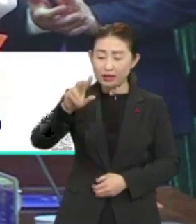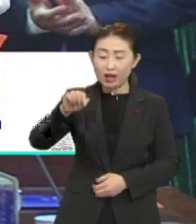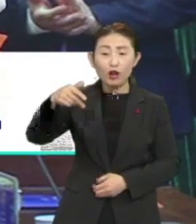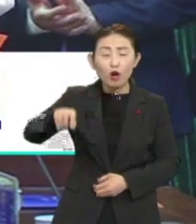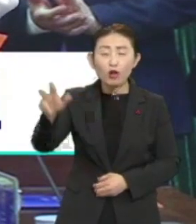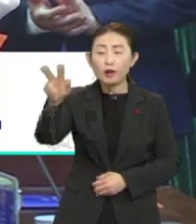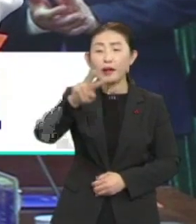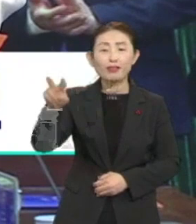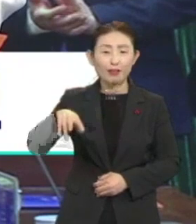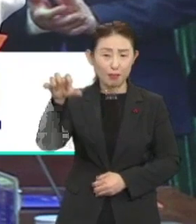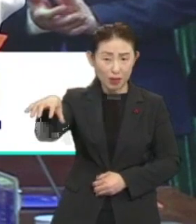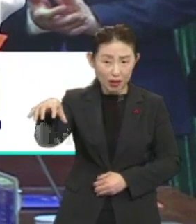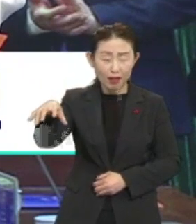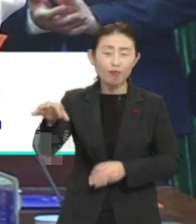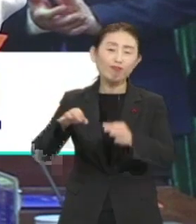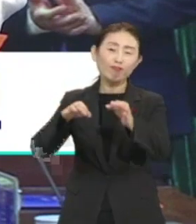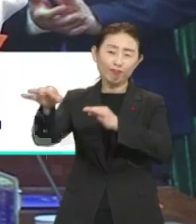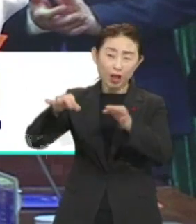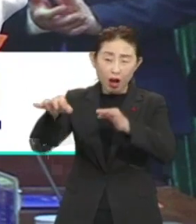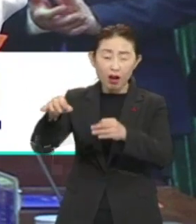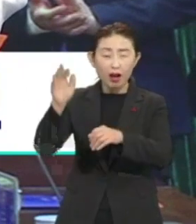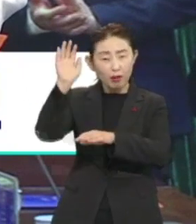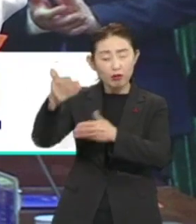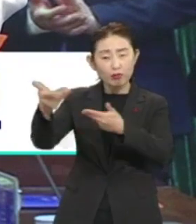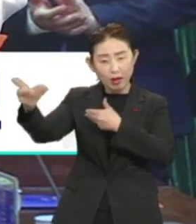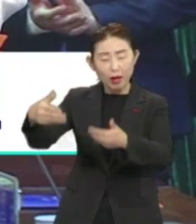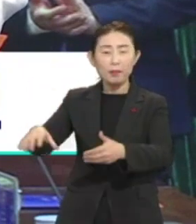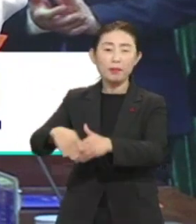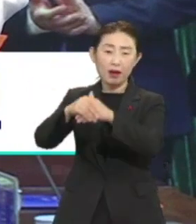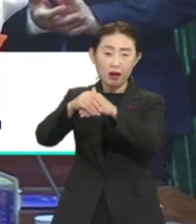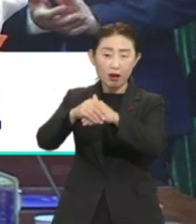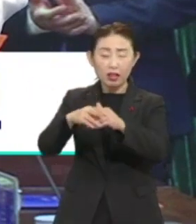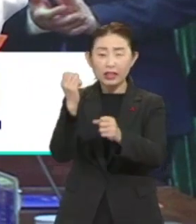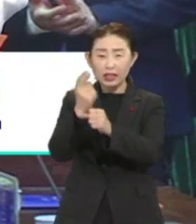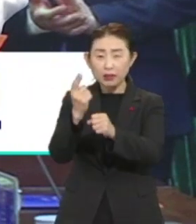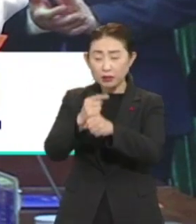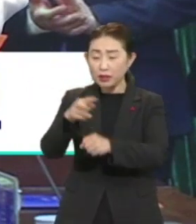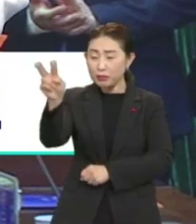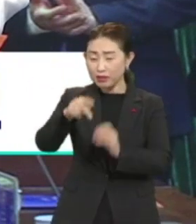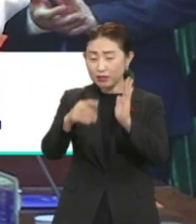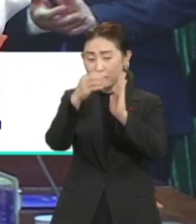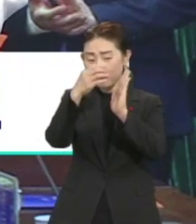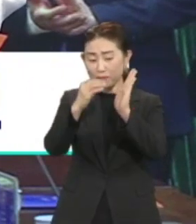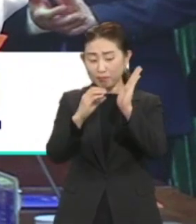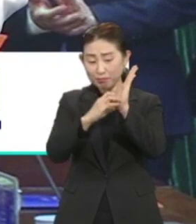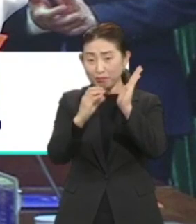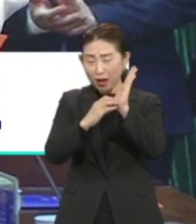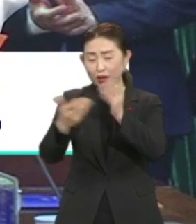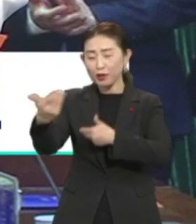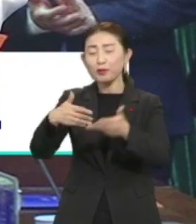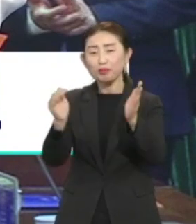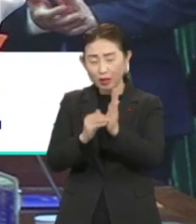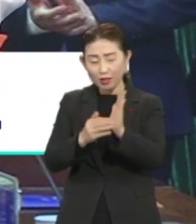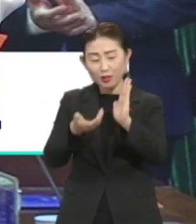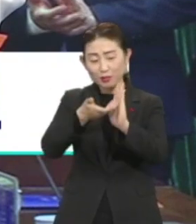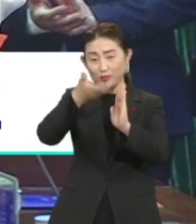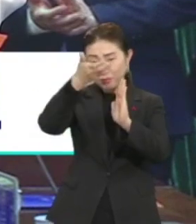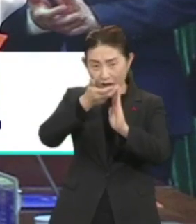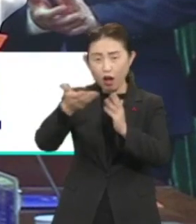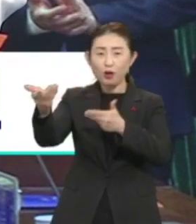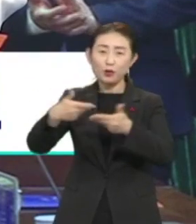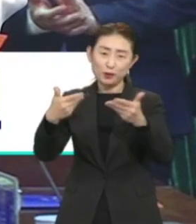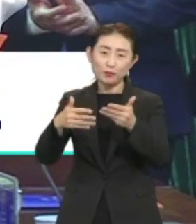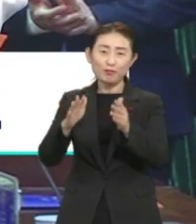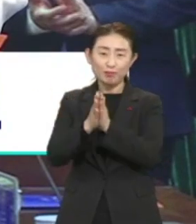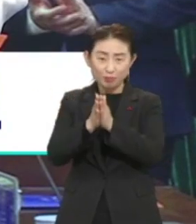맺었습니다. 이로써 남부 롱안성에 이어 베트남 남북에 걸친 시장 교두보를 확보하게 됐는데요. 충남으로 유학 온 베트남 학생을